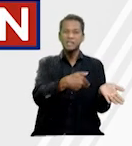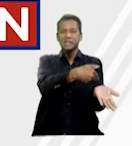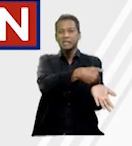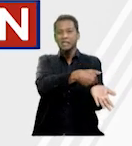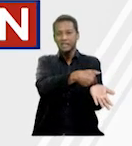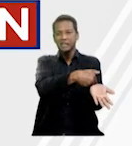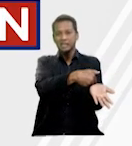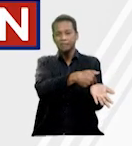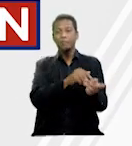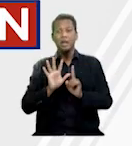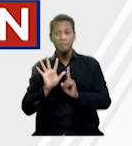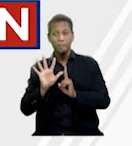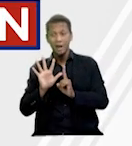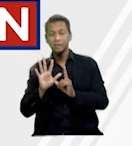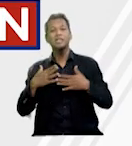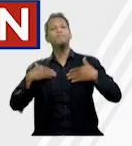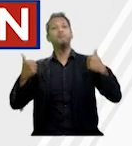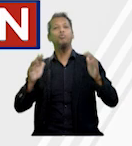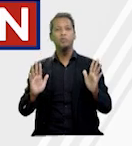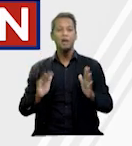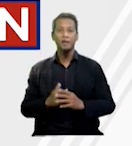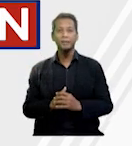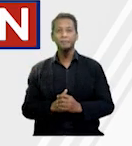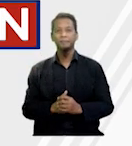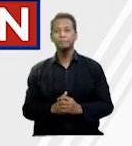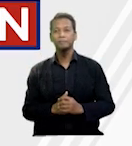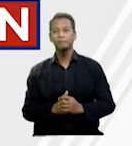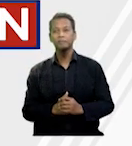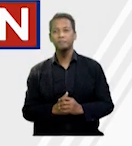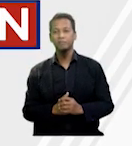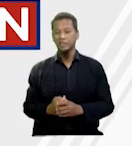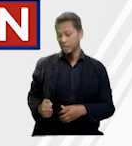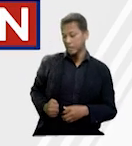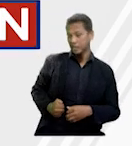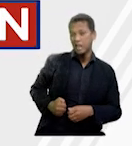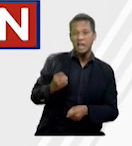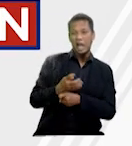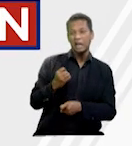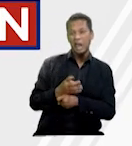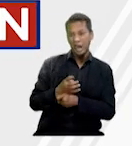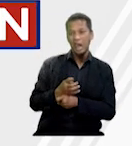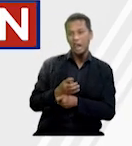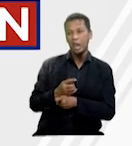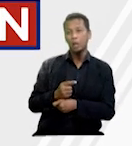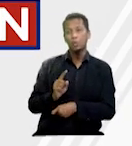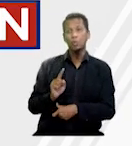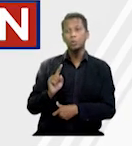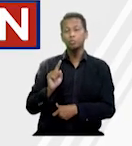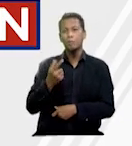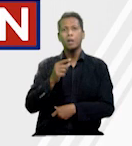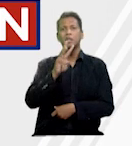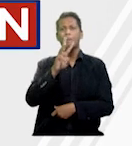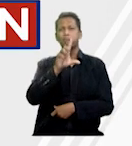lain dinyatakan sembuh. Angka sebaran kasus gagal ginjal akut ditemukan meningkat, utamanya dalam 3 bulan terakhir terhitung